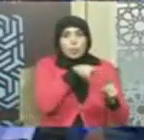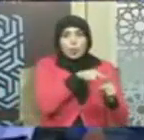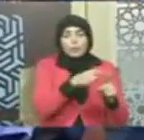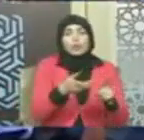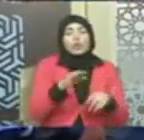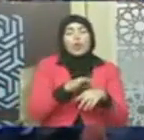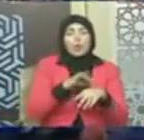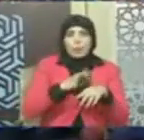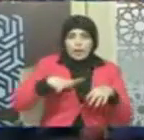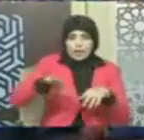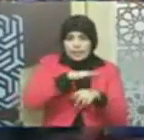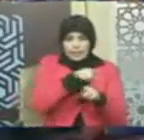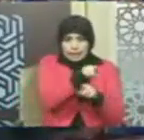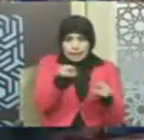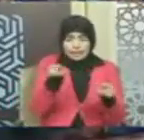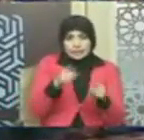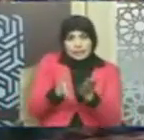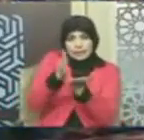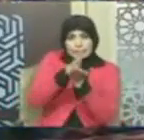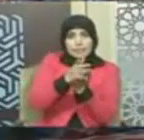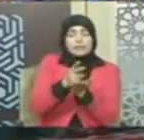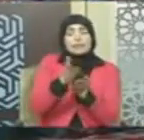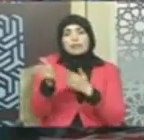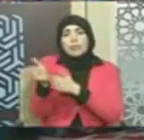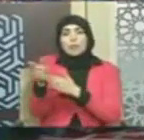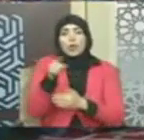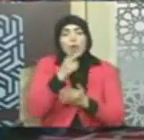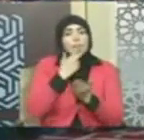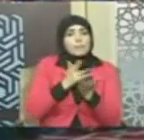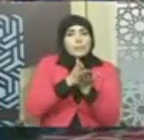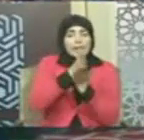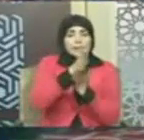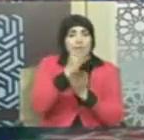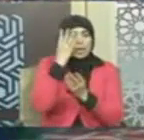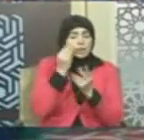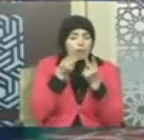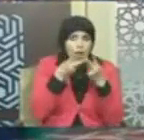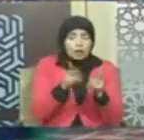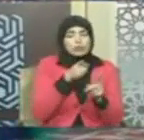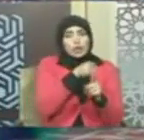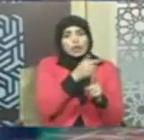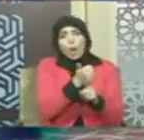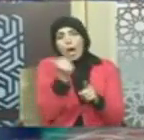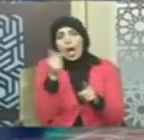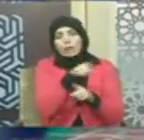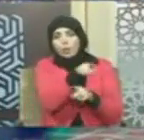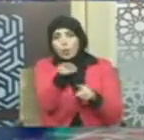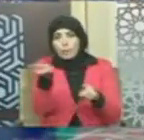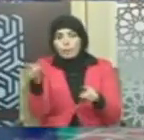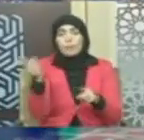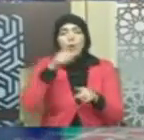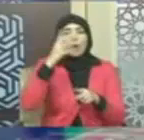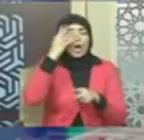والذين اتبعوهم بإحسان رضي الله عنهم ورضوا